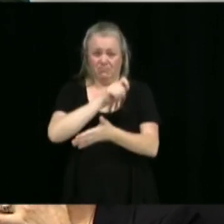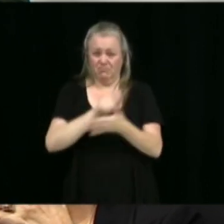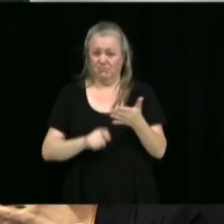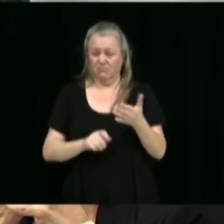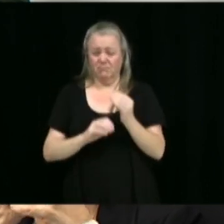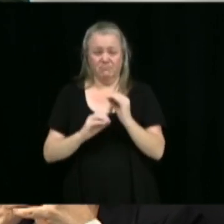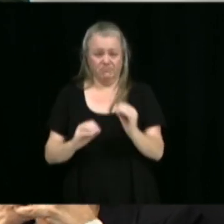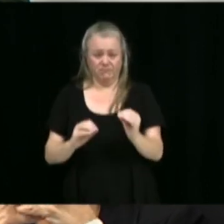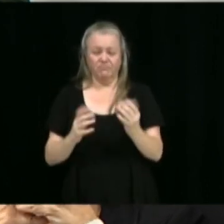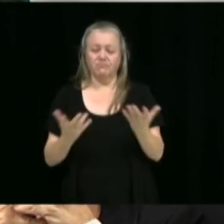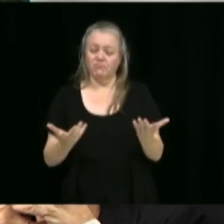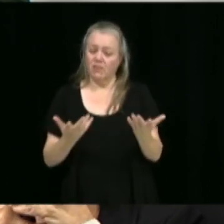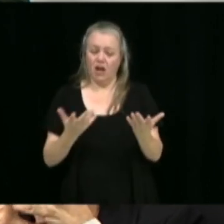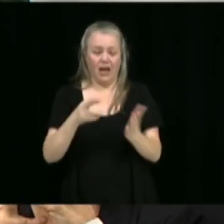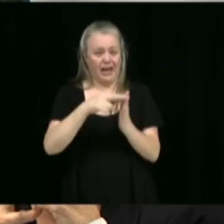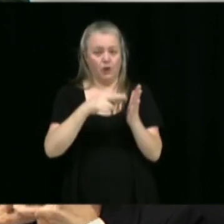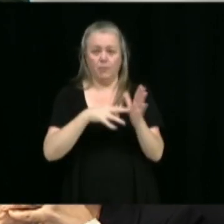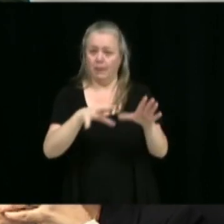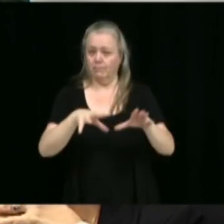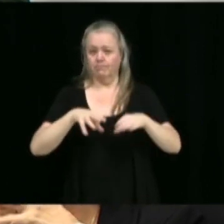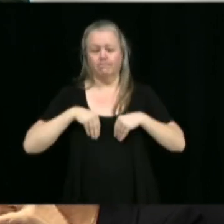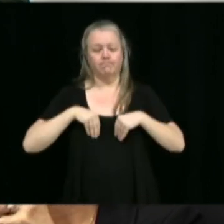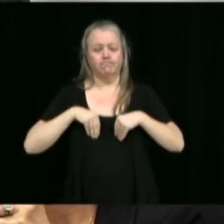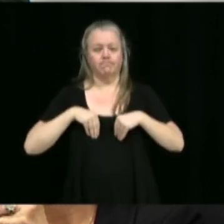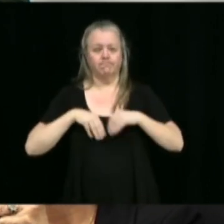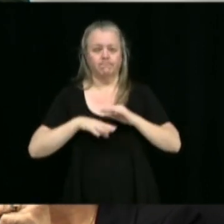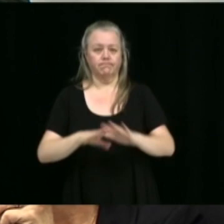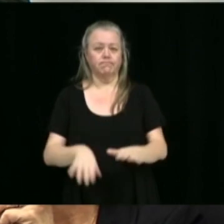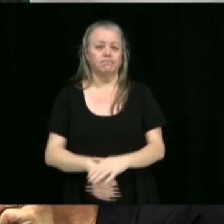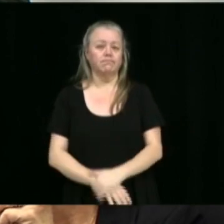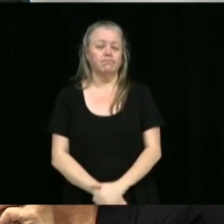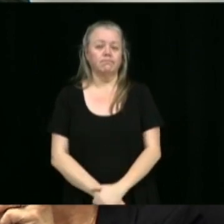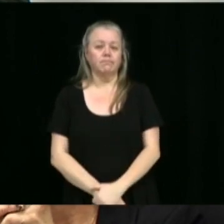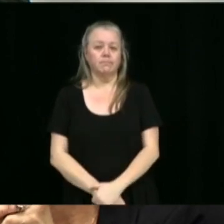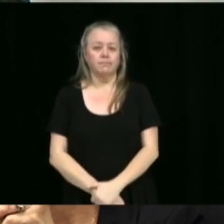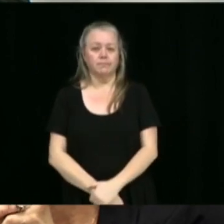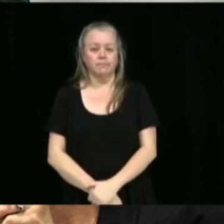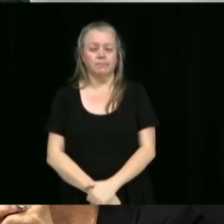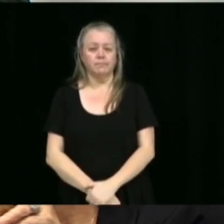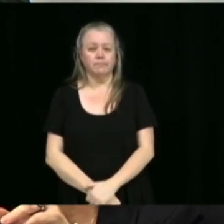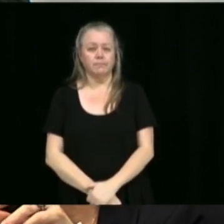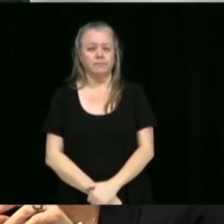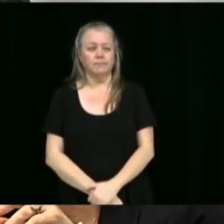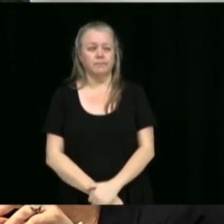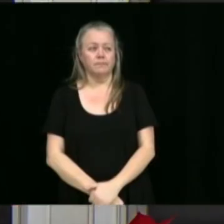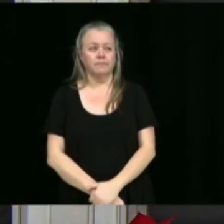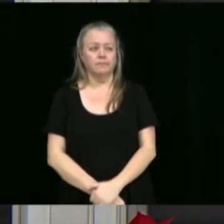référendaire n'ayant été reçue, le règlement est réputé approuvé par les personnes habiles à voter.